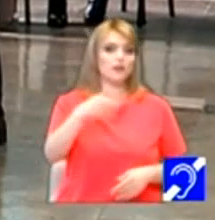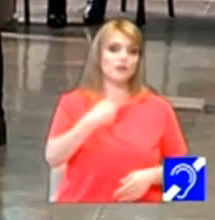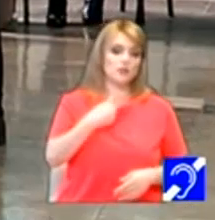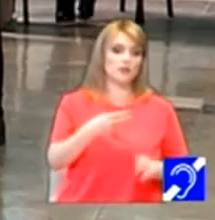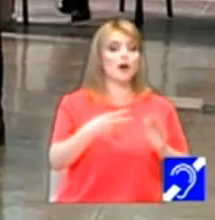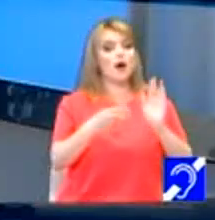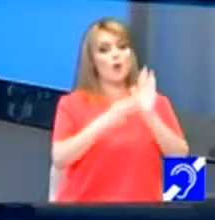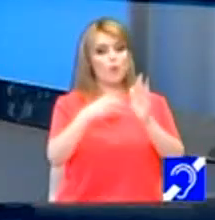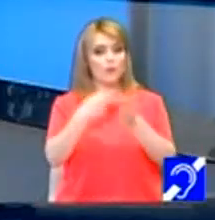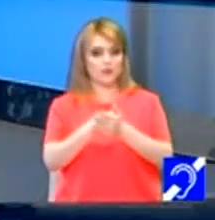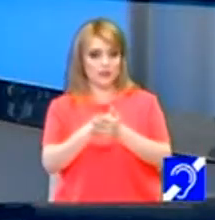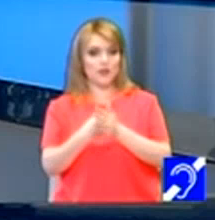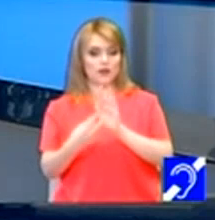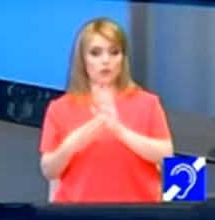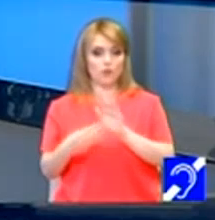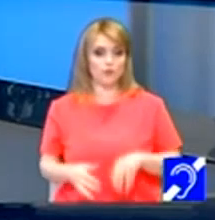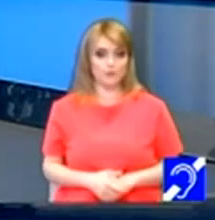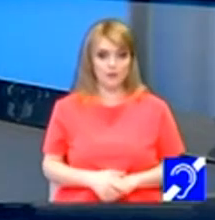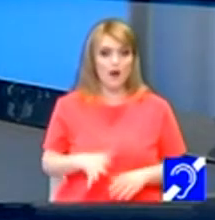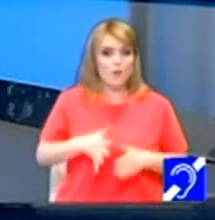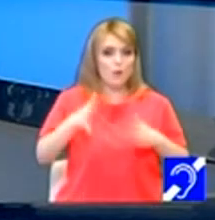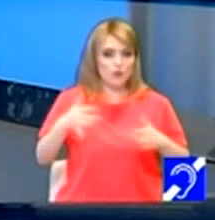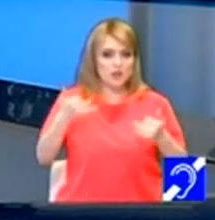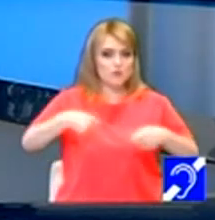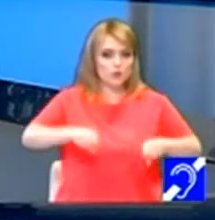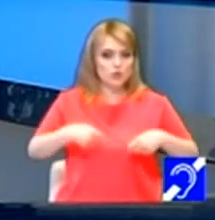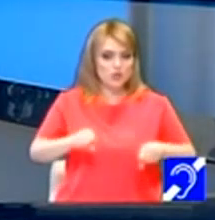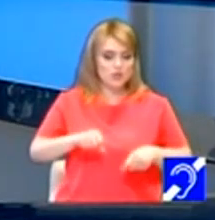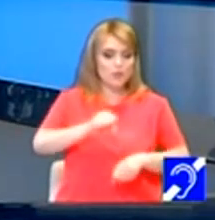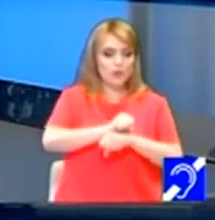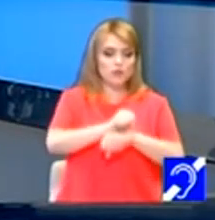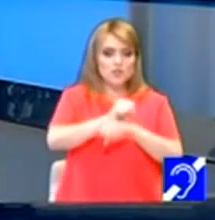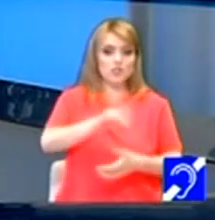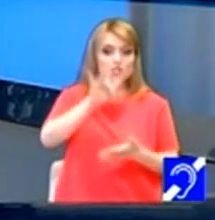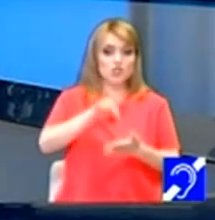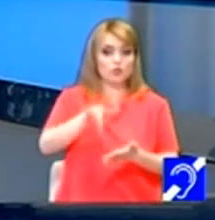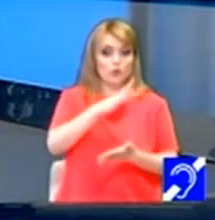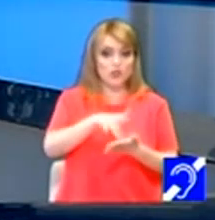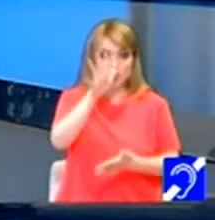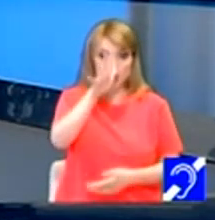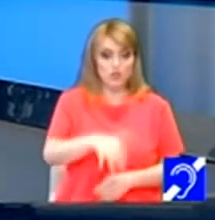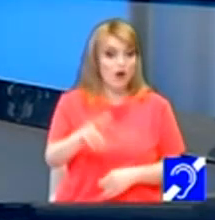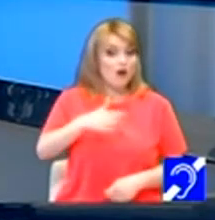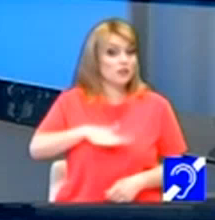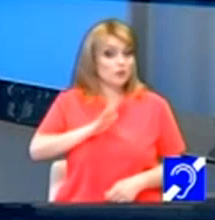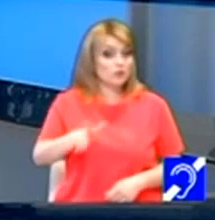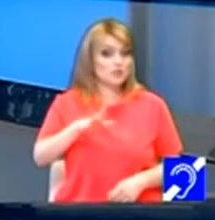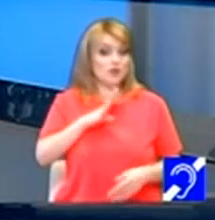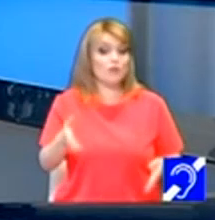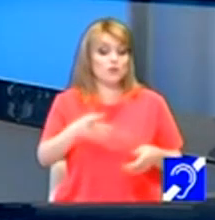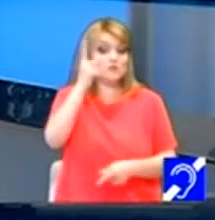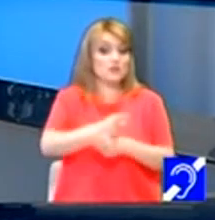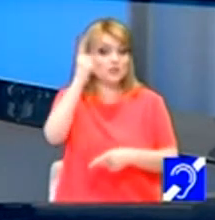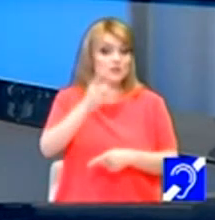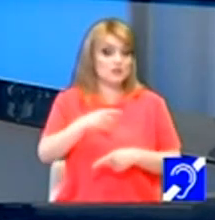21. Mai mulți motocicliști au protestat astăzi în Piața Marea Adunării Naționale din Chișinău. Ei sunt nemulțumiți că le-a fost